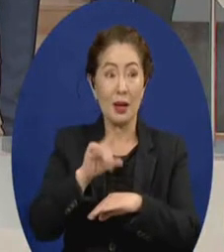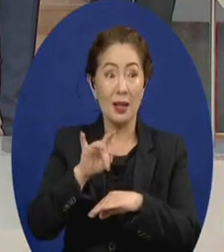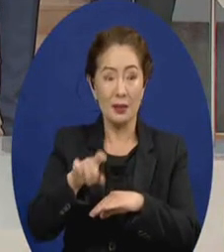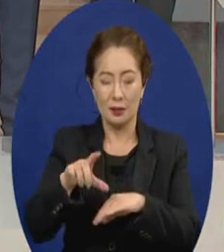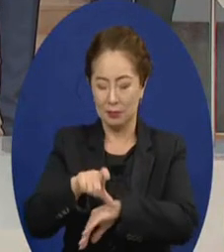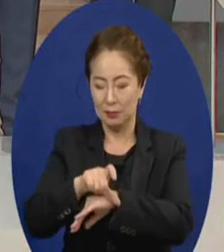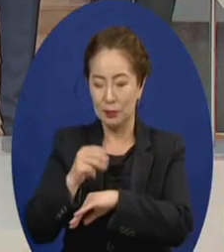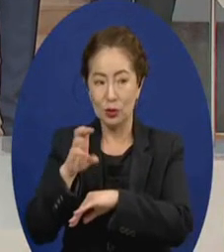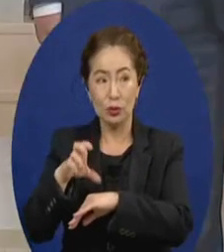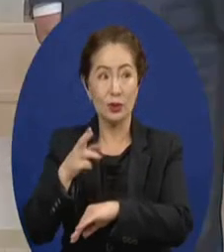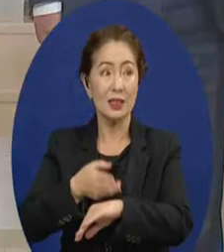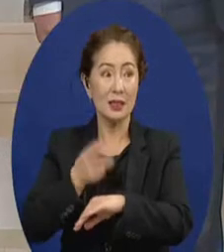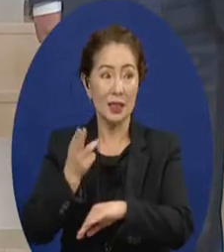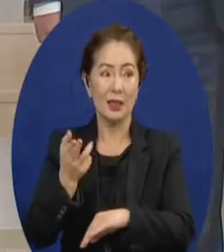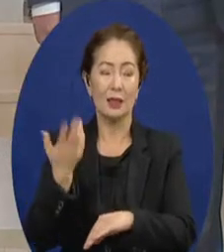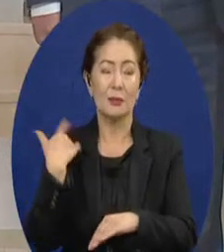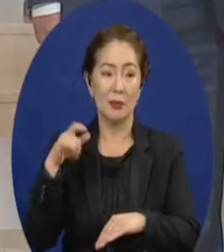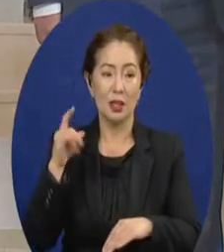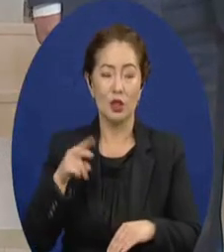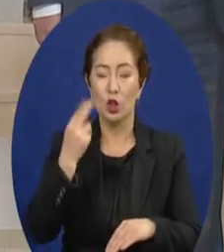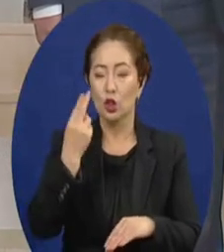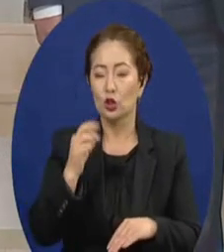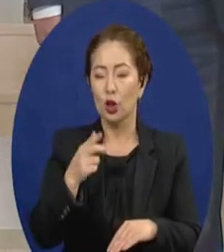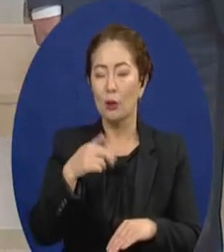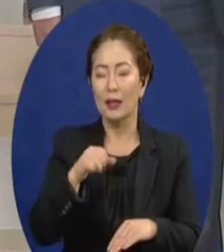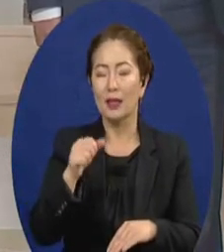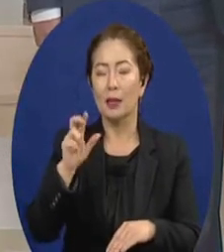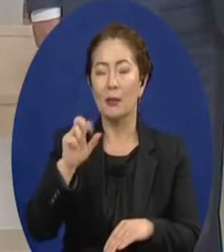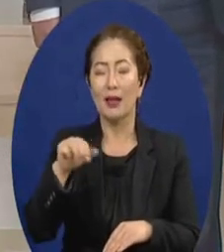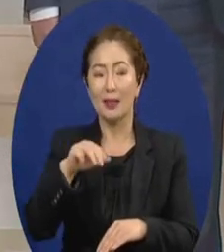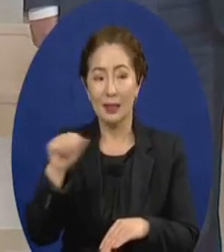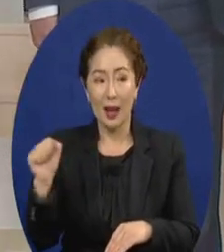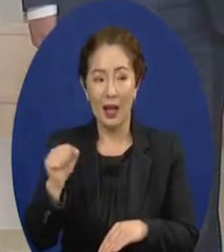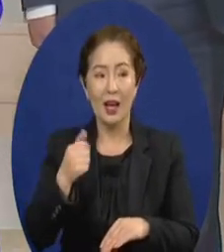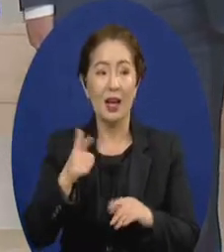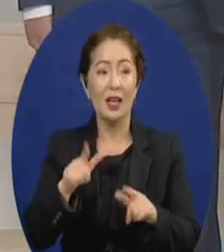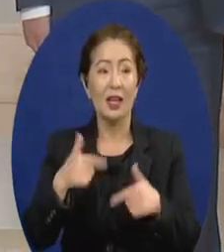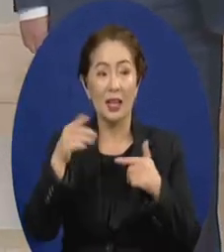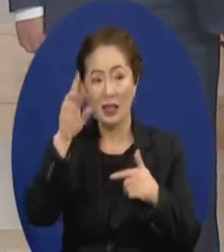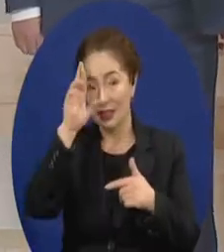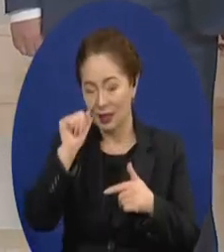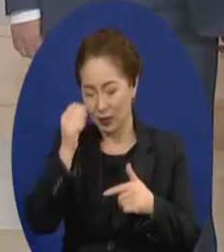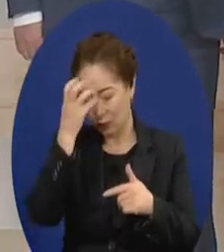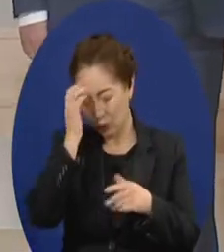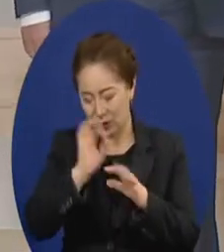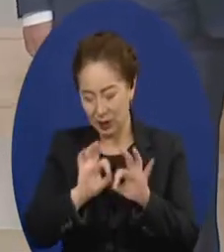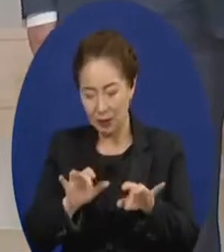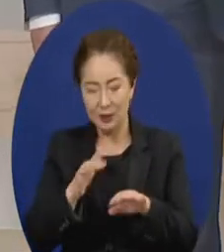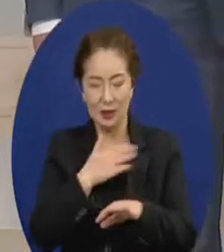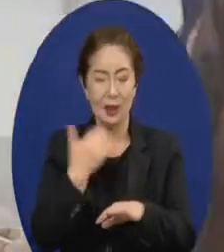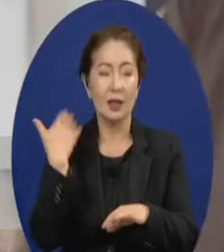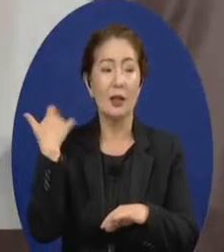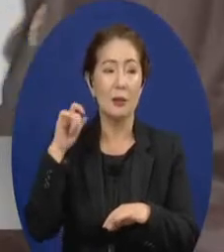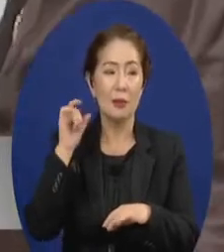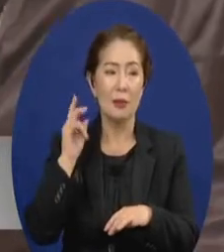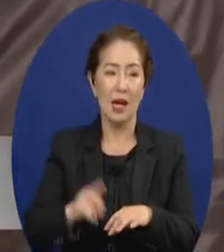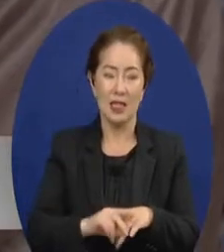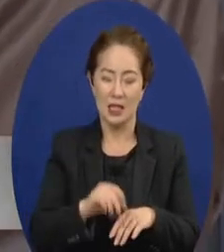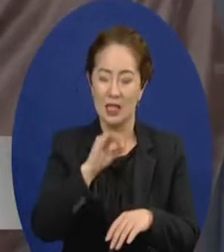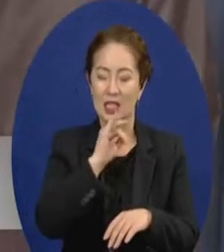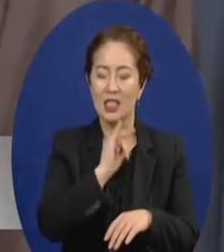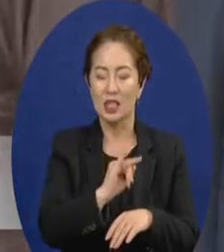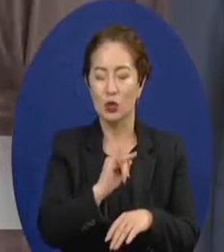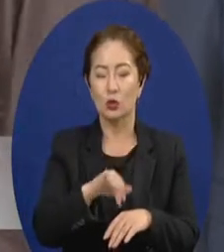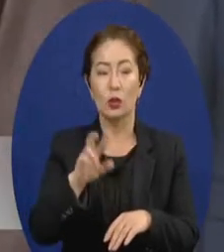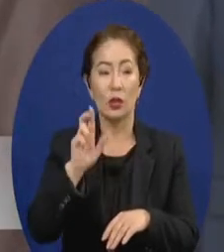сургуульд үйлдвэрлэлийн төвийн Захирал Асан Цог Батархын Бата, Гэгэрлээ амны төрийн нарийн бичгийн дарга Асан Эрэг Сүрэнгийн Бат